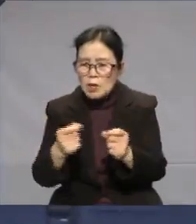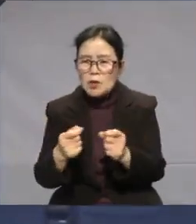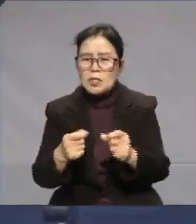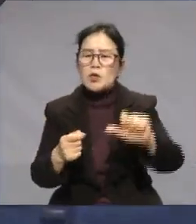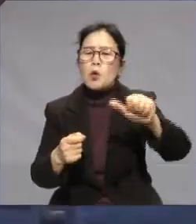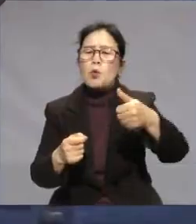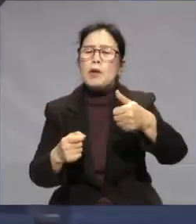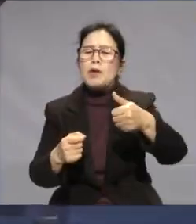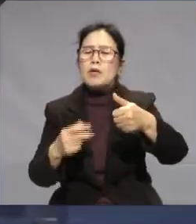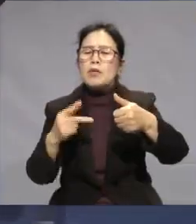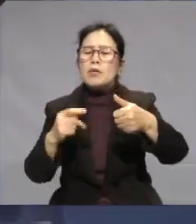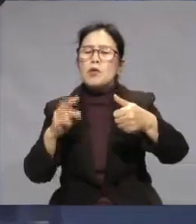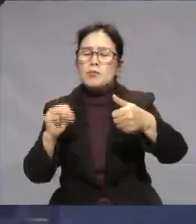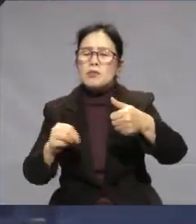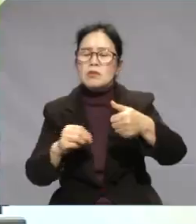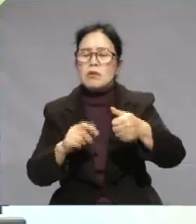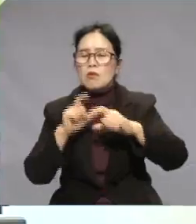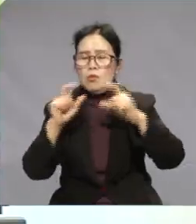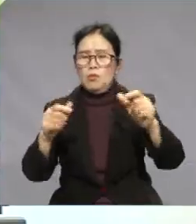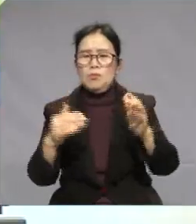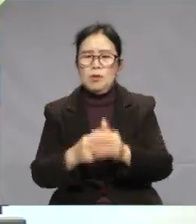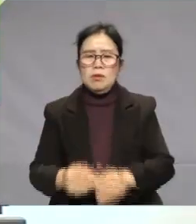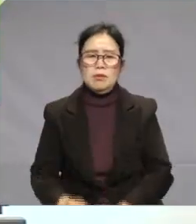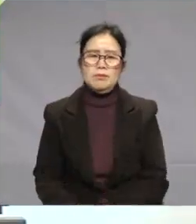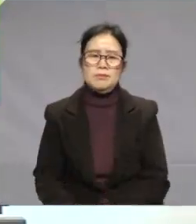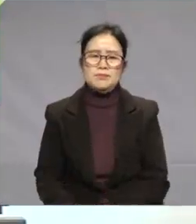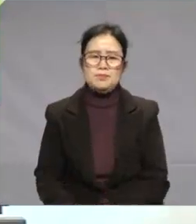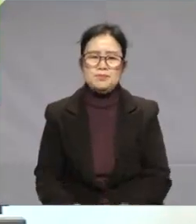재원을 공표한 겁니다. 미사일로